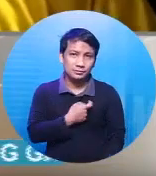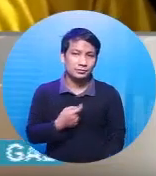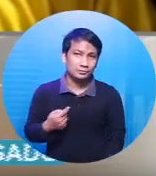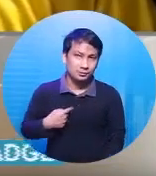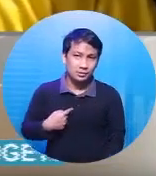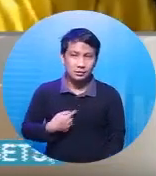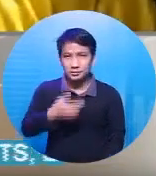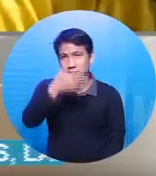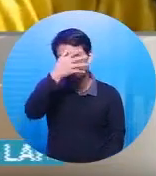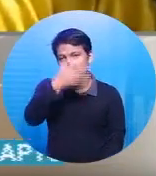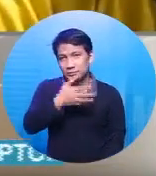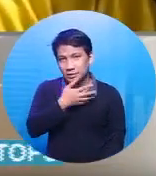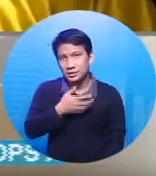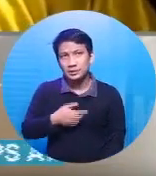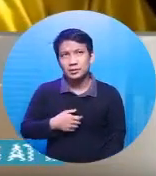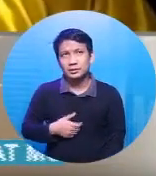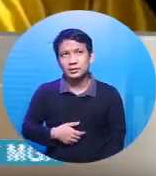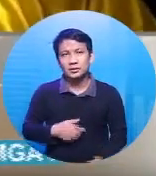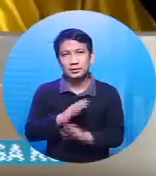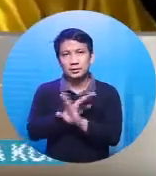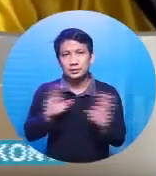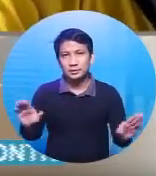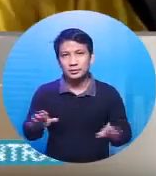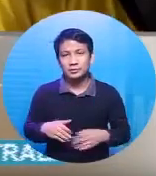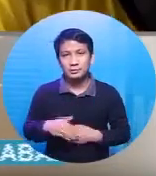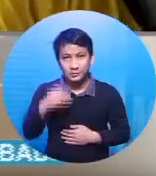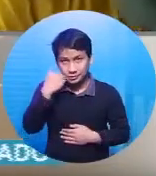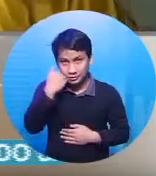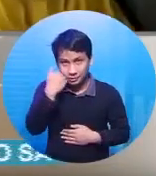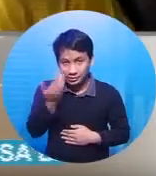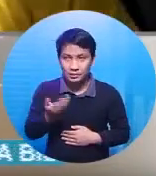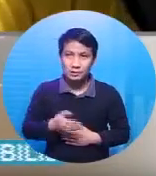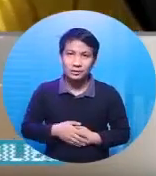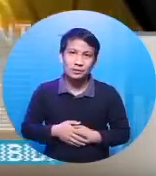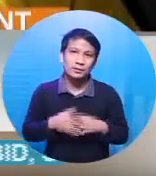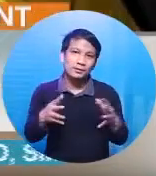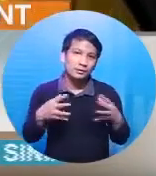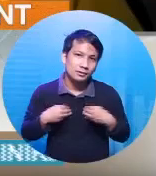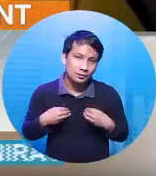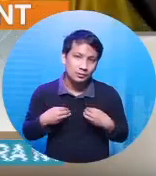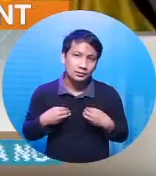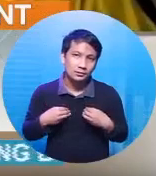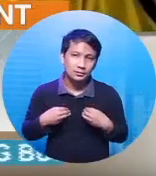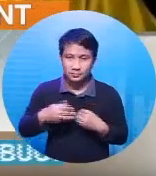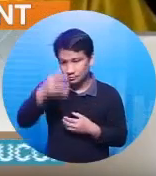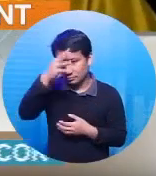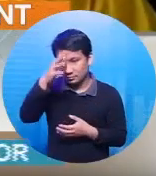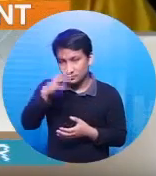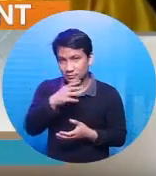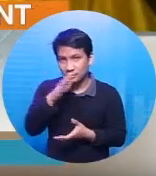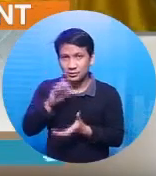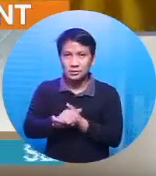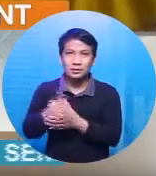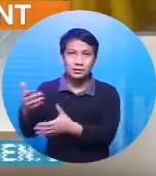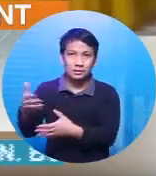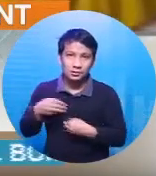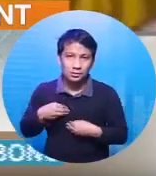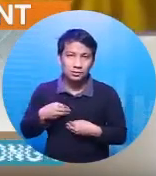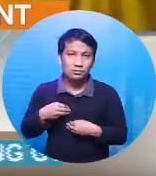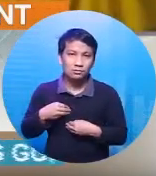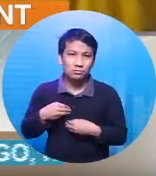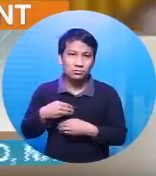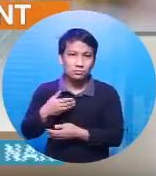kasi magulang ako. Lahat po ng kahihiyan, tinanggap na ang mag-asawa, tinanggap po yung bata. Pero